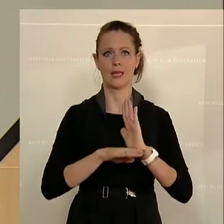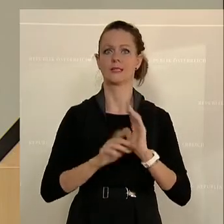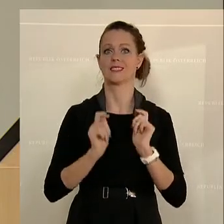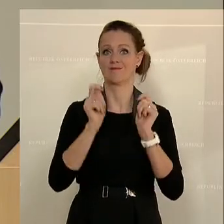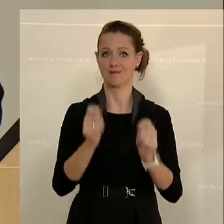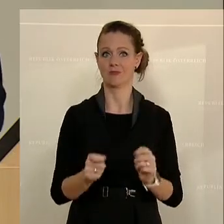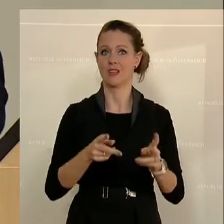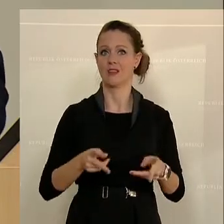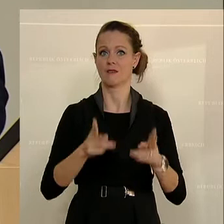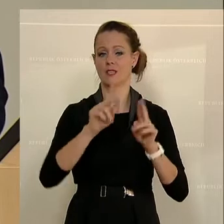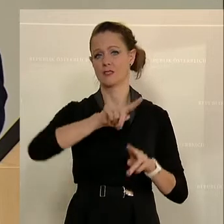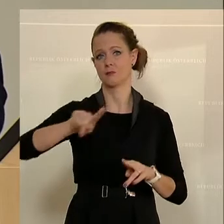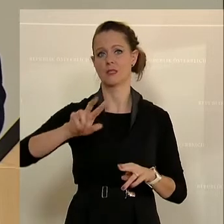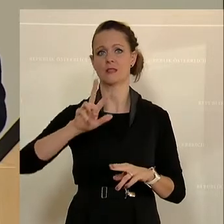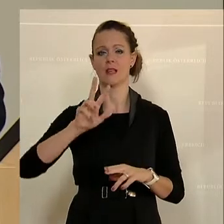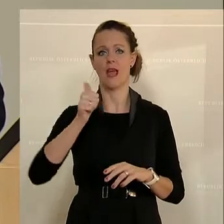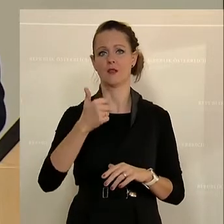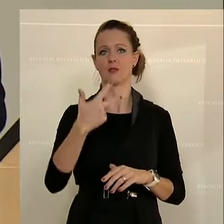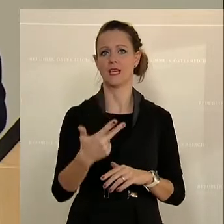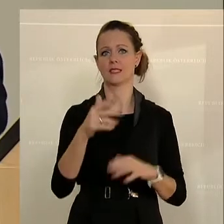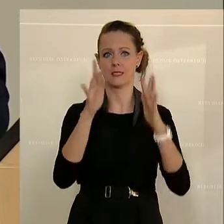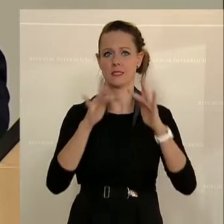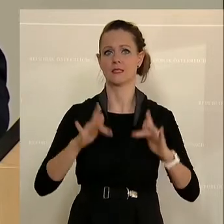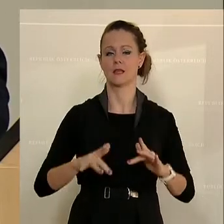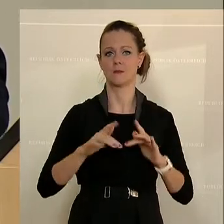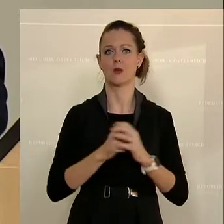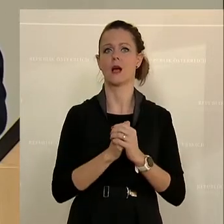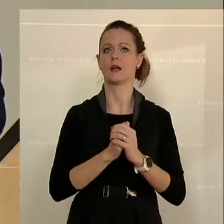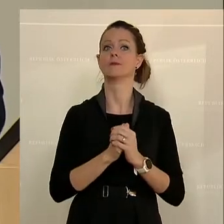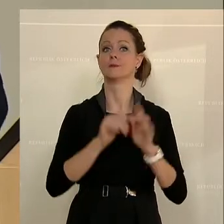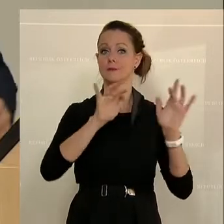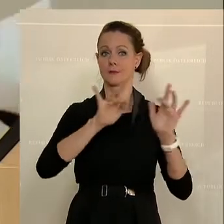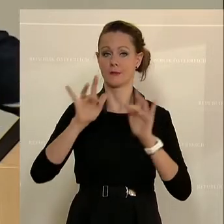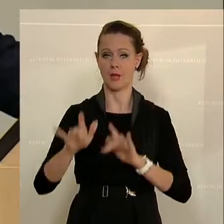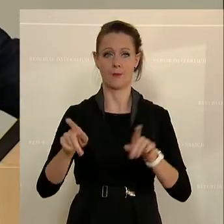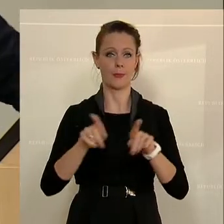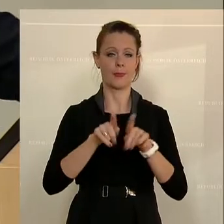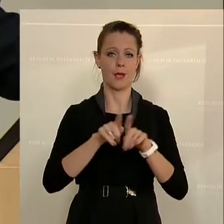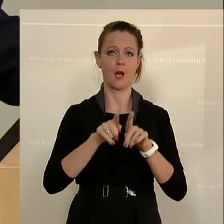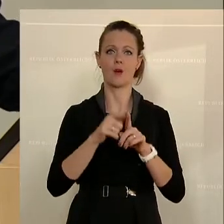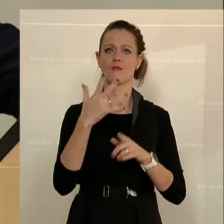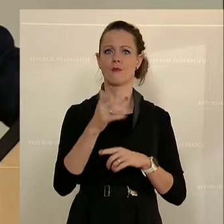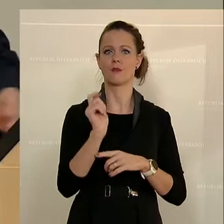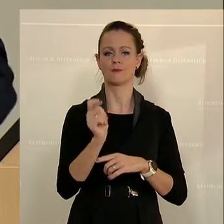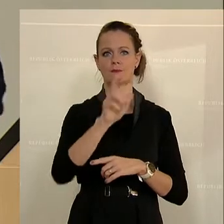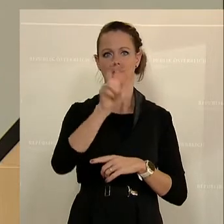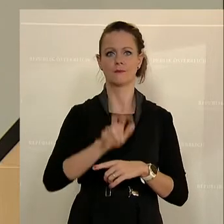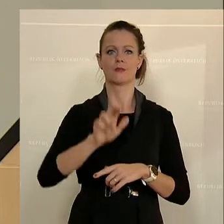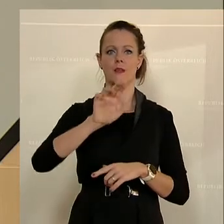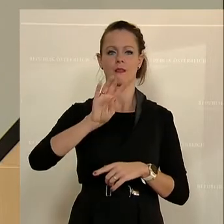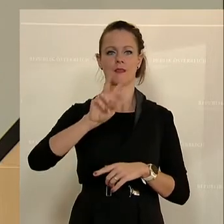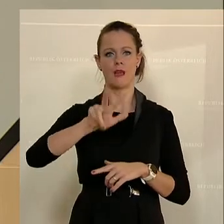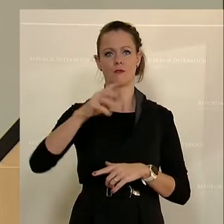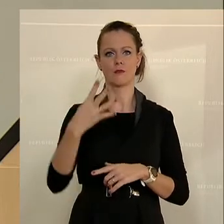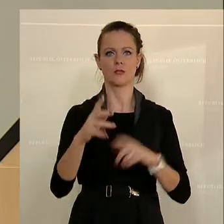Frist bis zum 31.12.2022 gesetzt, hat ferner liegt, dass von fünf Abgeordneten gemäß § 43